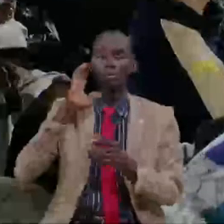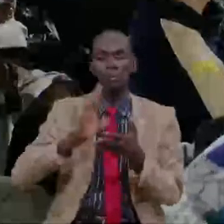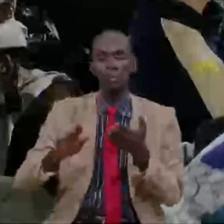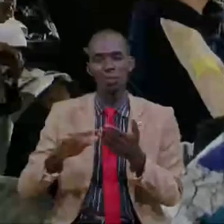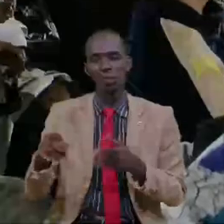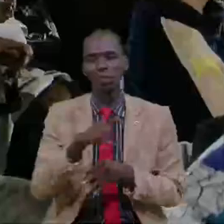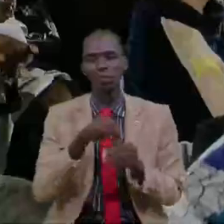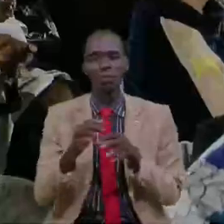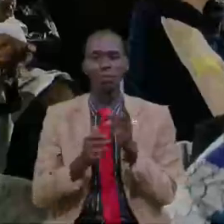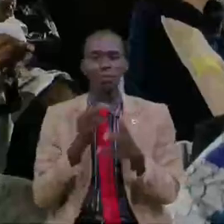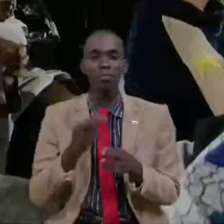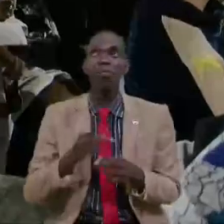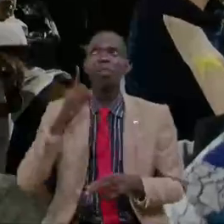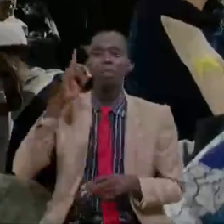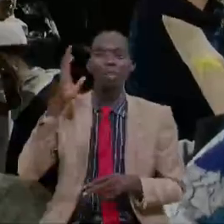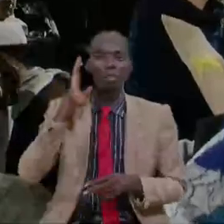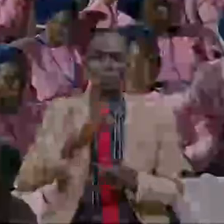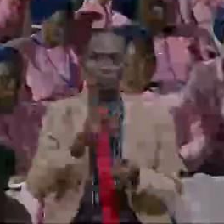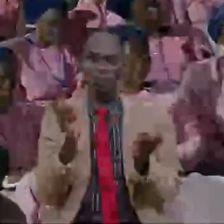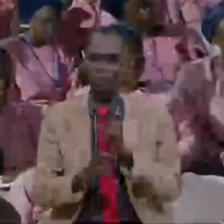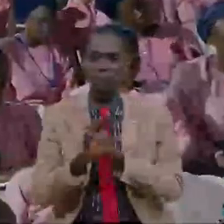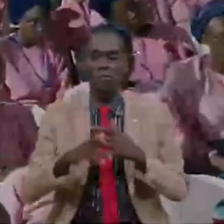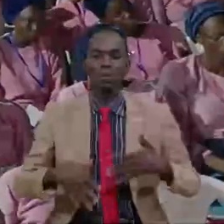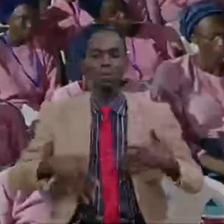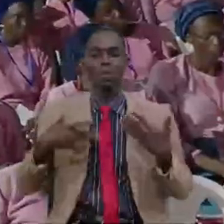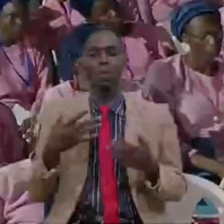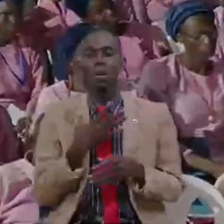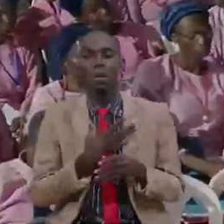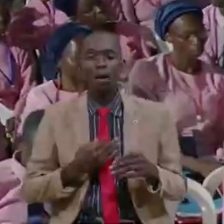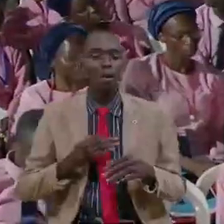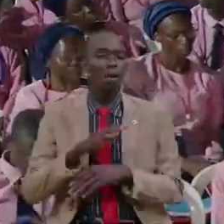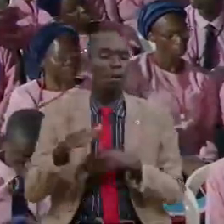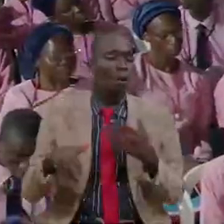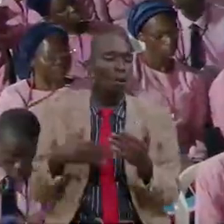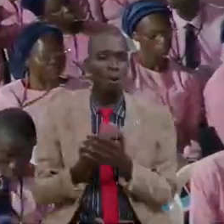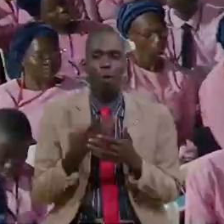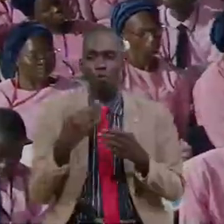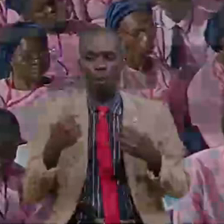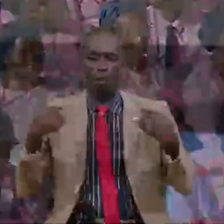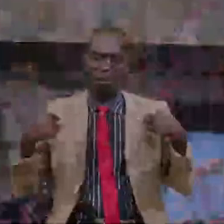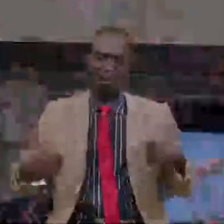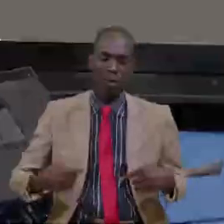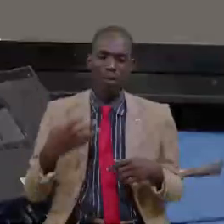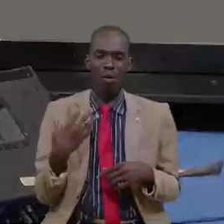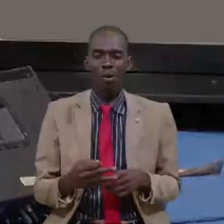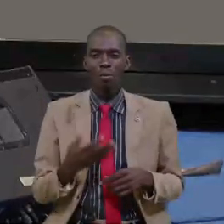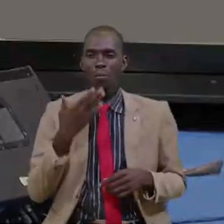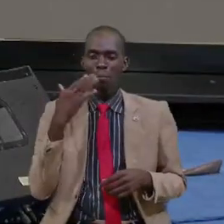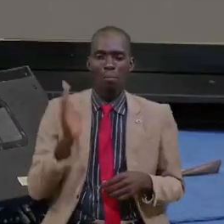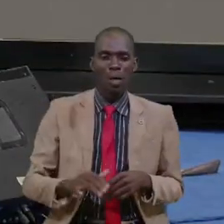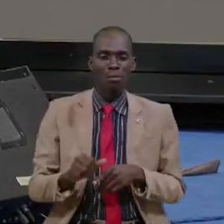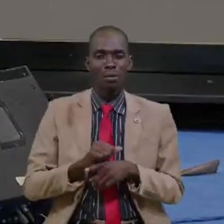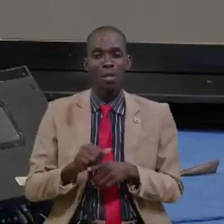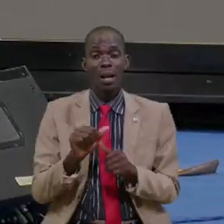il va te pardonner. Il va changer ta vie. Et toutes ces tâches de